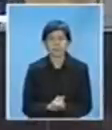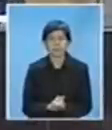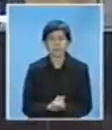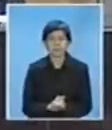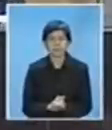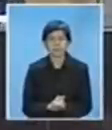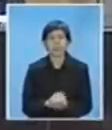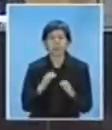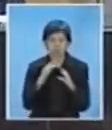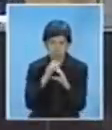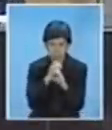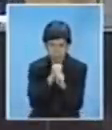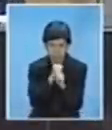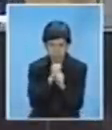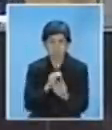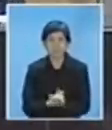ครับช่วยสรุปด้วยนะครับ